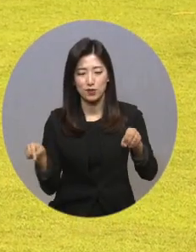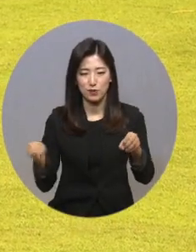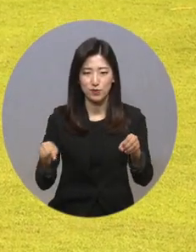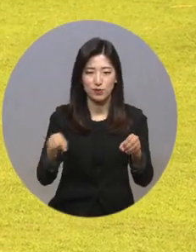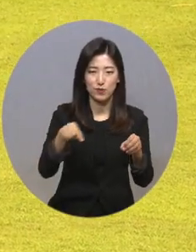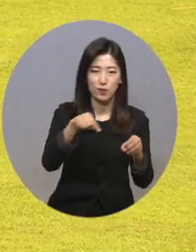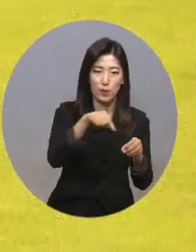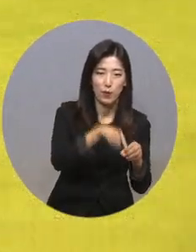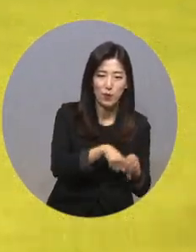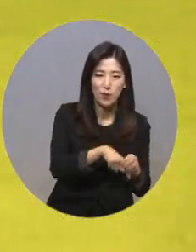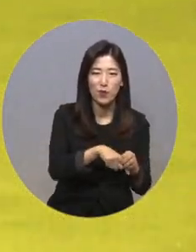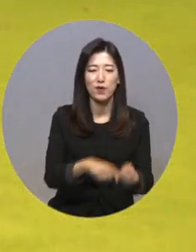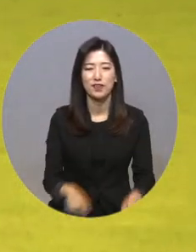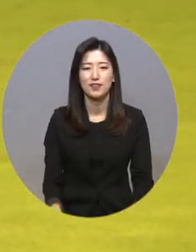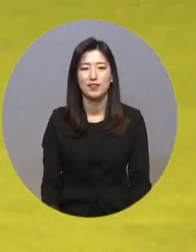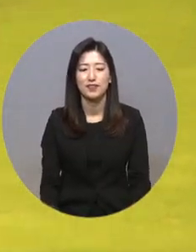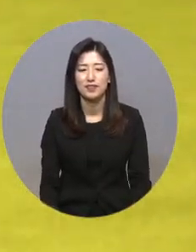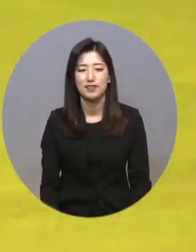5